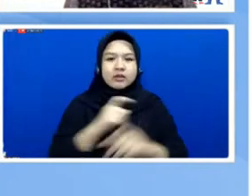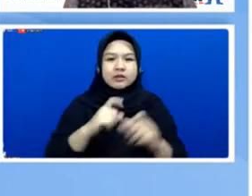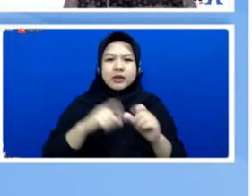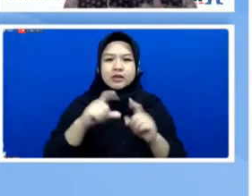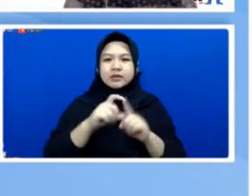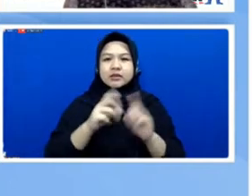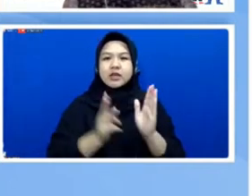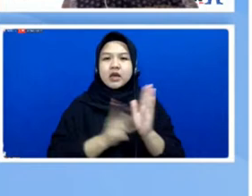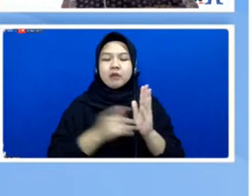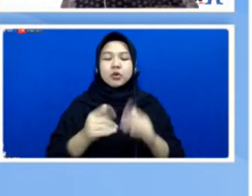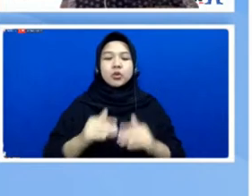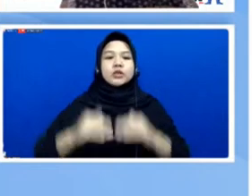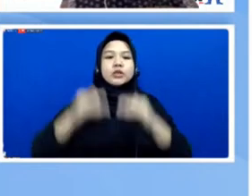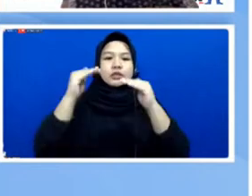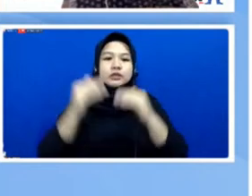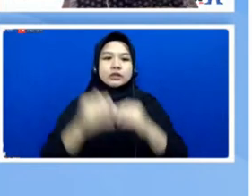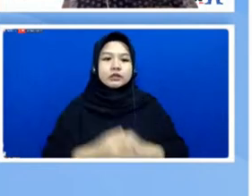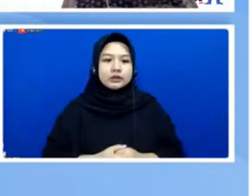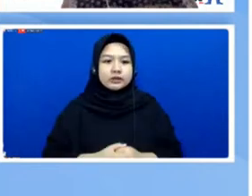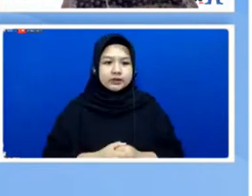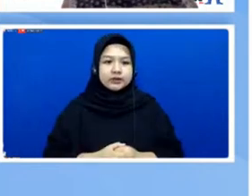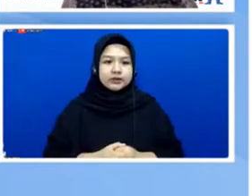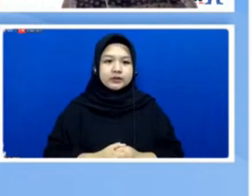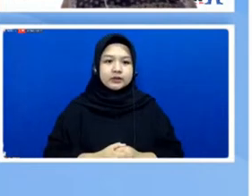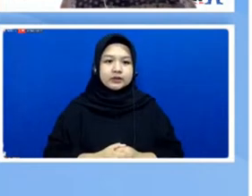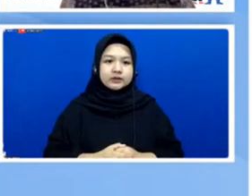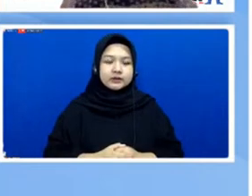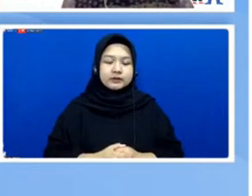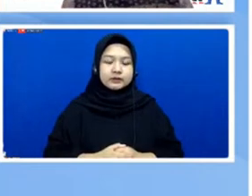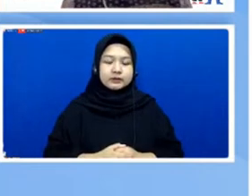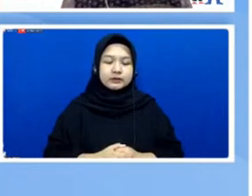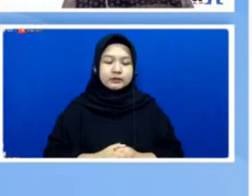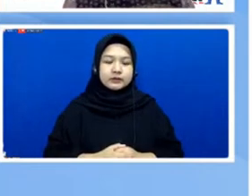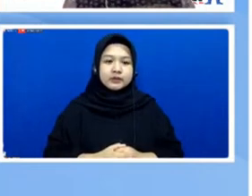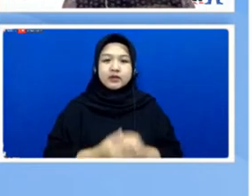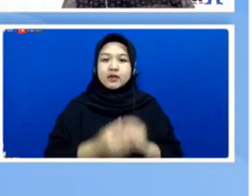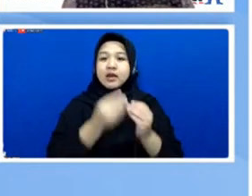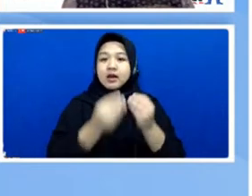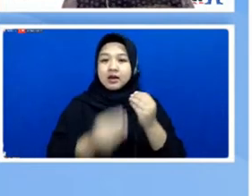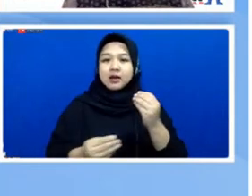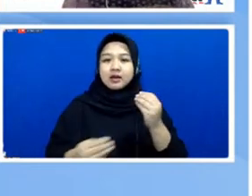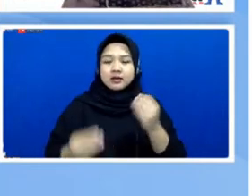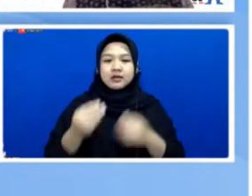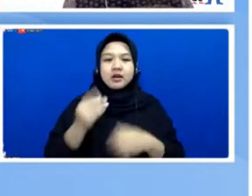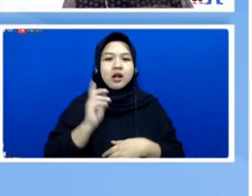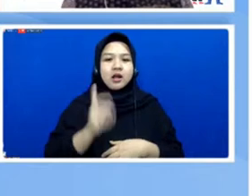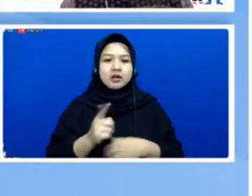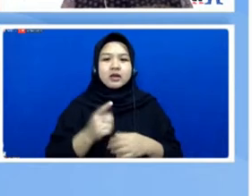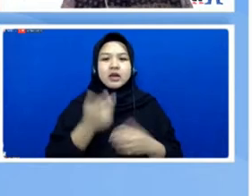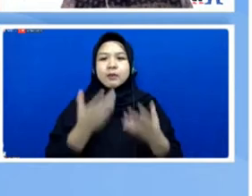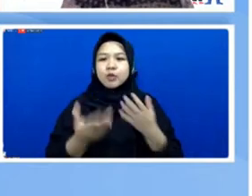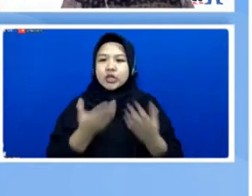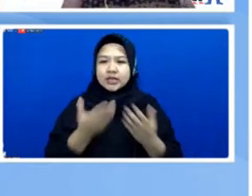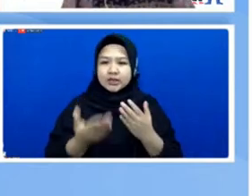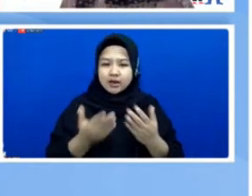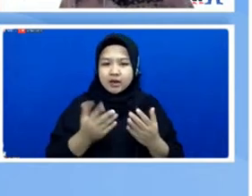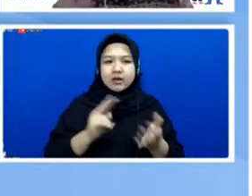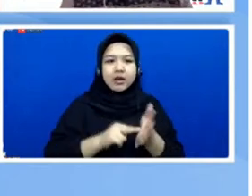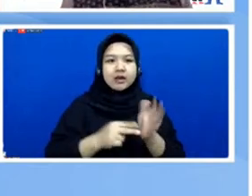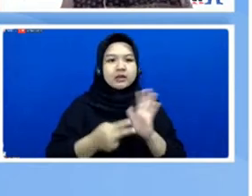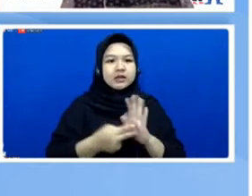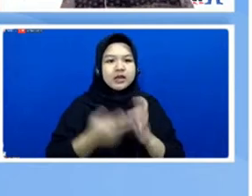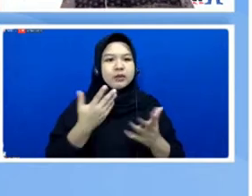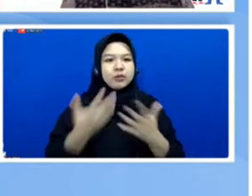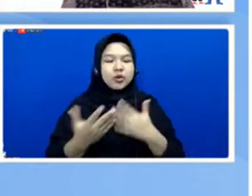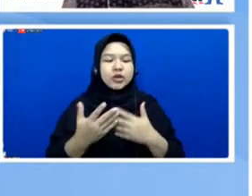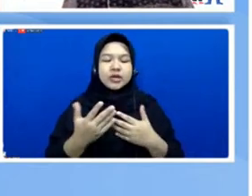lebih tinggi dibandingin kita. Next lagi. Kemudian karena kader, karena tadi Pak Emil bilang ada proximity, artinya mungkin dalam konteks